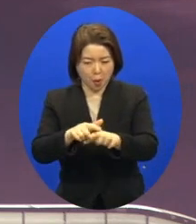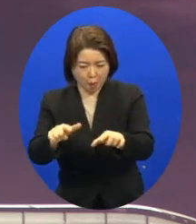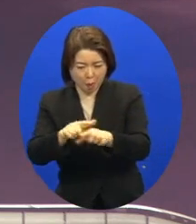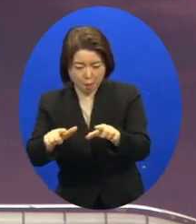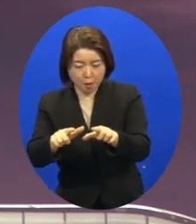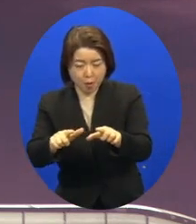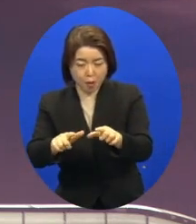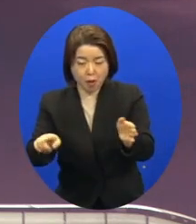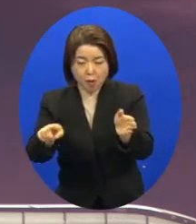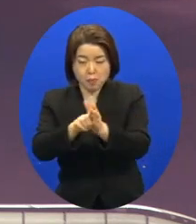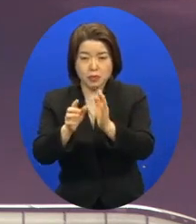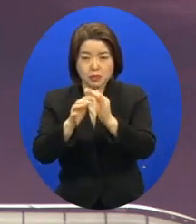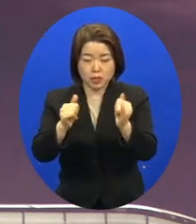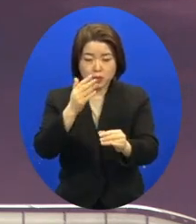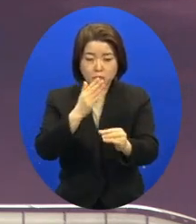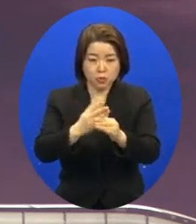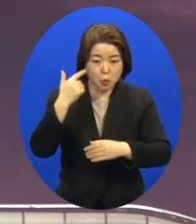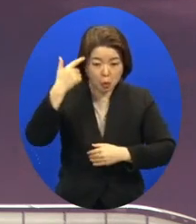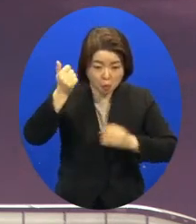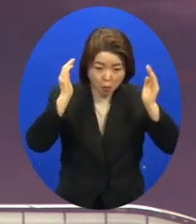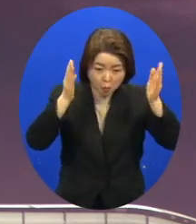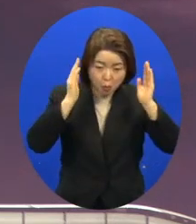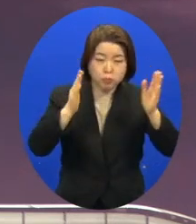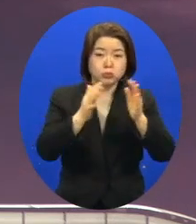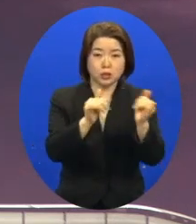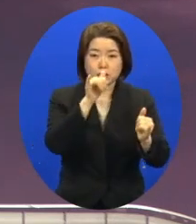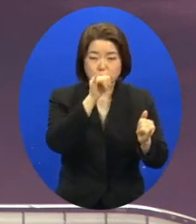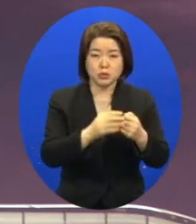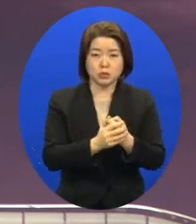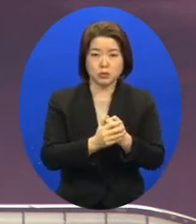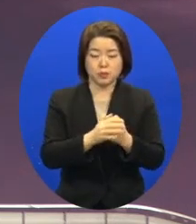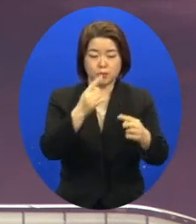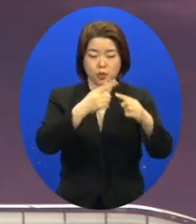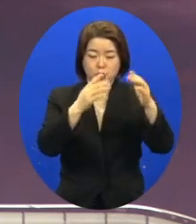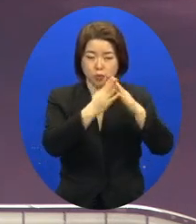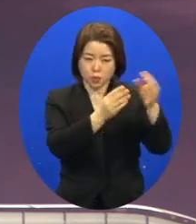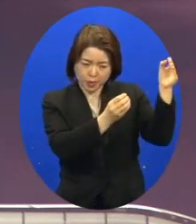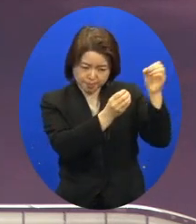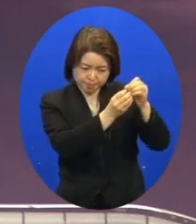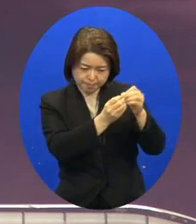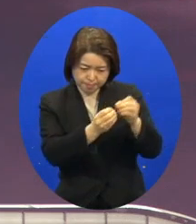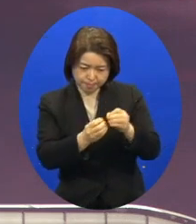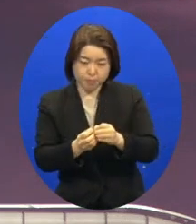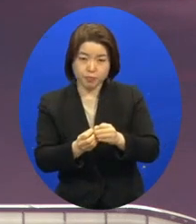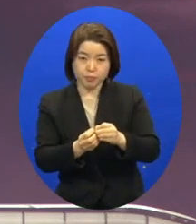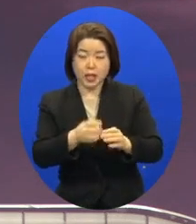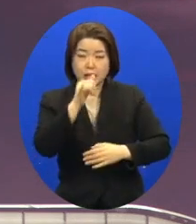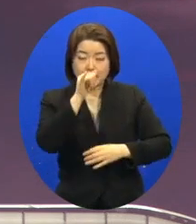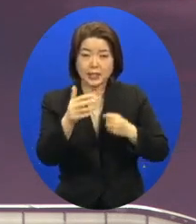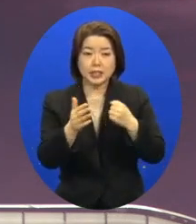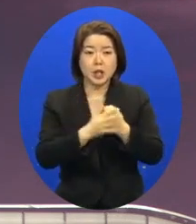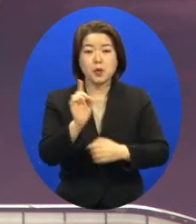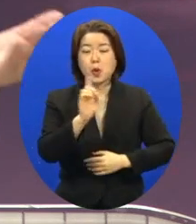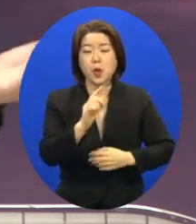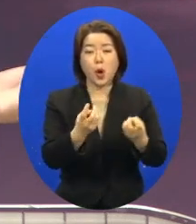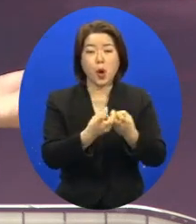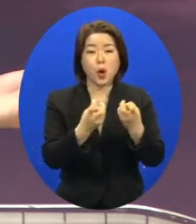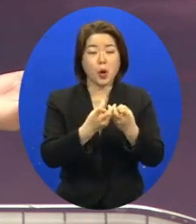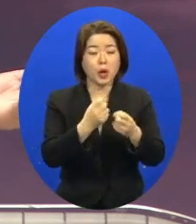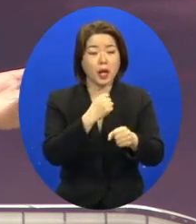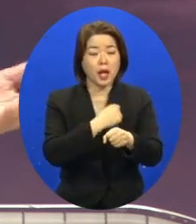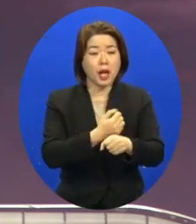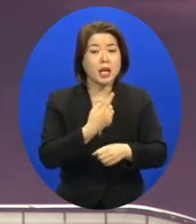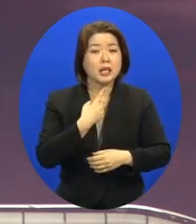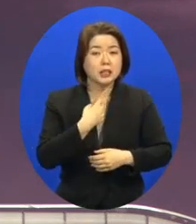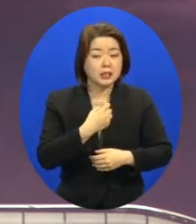전공한 분들도 있습니다. 교회 전통이라는 것도 있어서 그동안 교회가 어떻게 왔는지를 우리가 다 알아볼